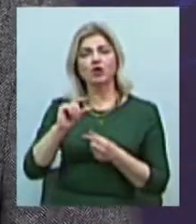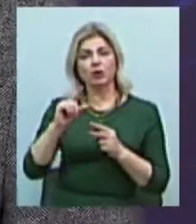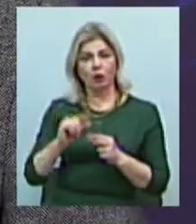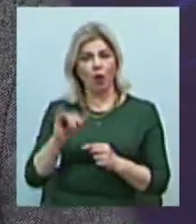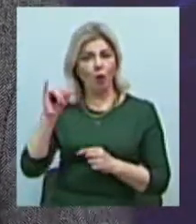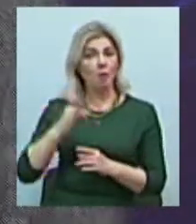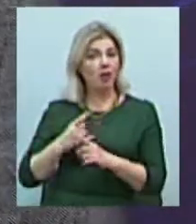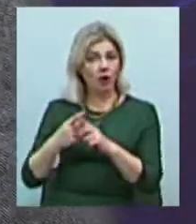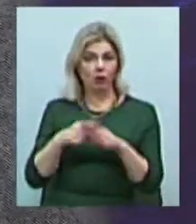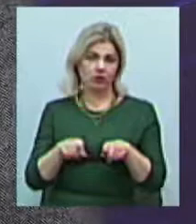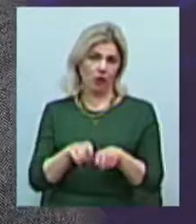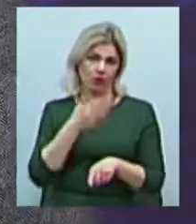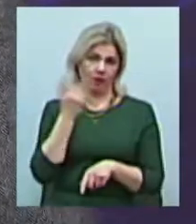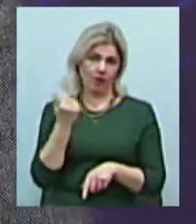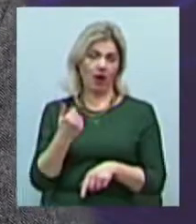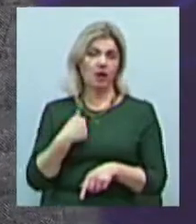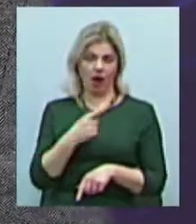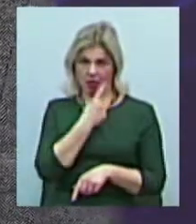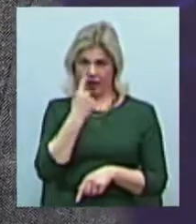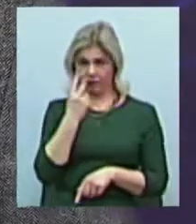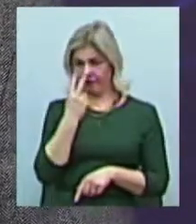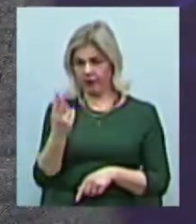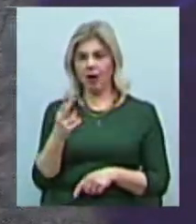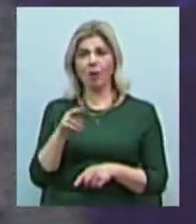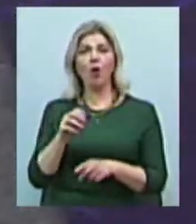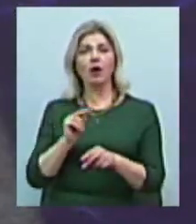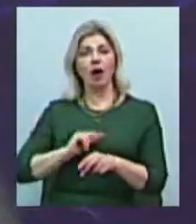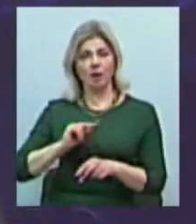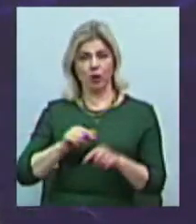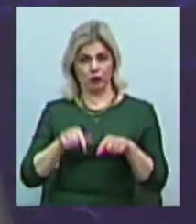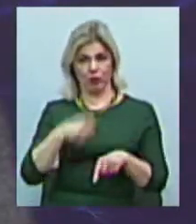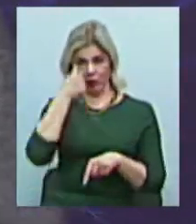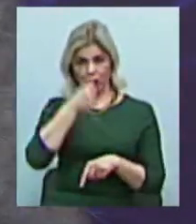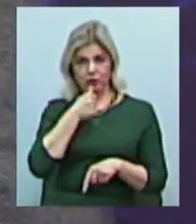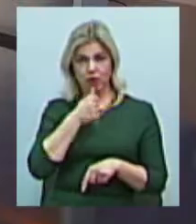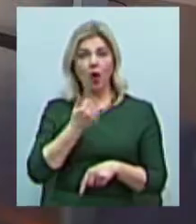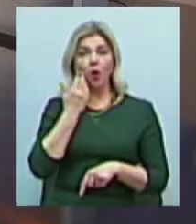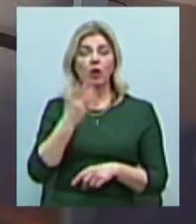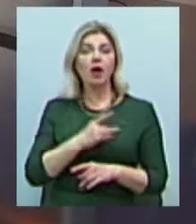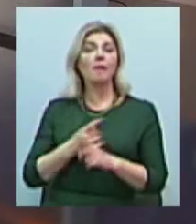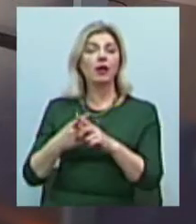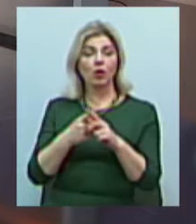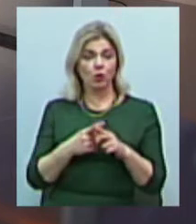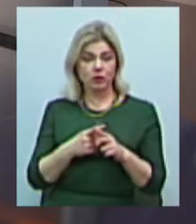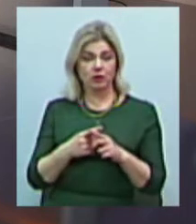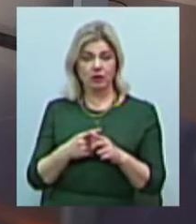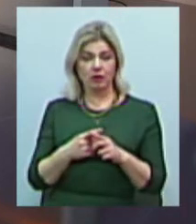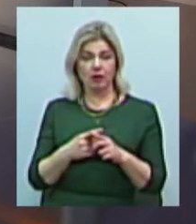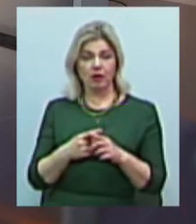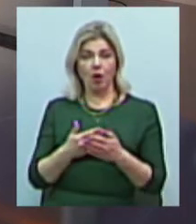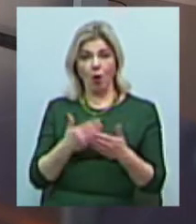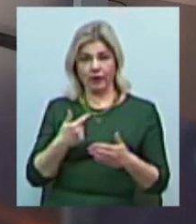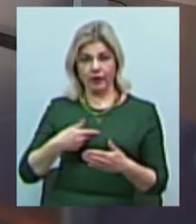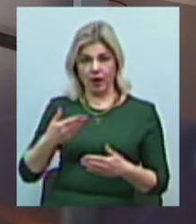білорусів такого немає. Ну, це те, що я бачив по роботі в цьому році. Вибачайте, коли білоруси встигли від нас в якийсь бік так віддалитися?